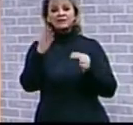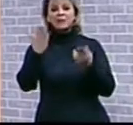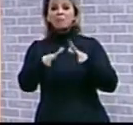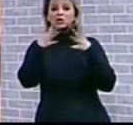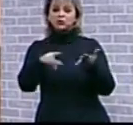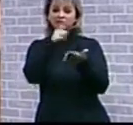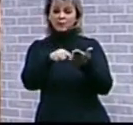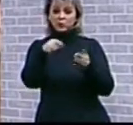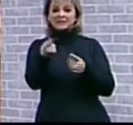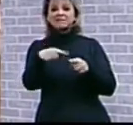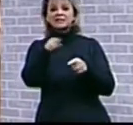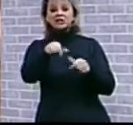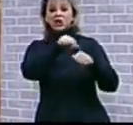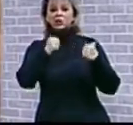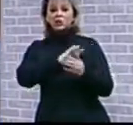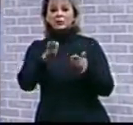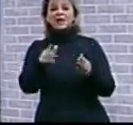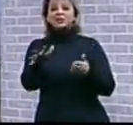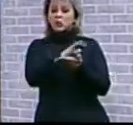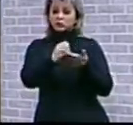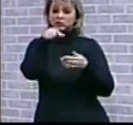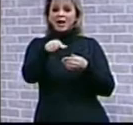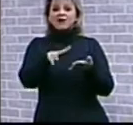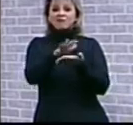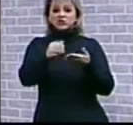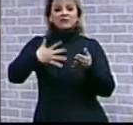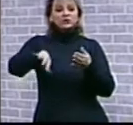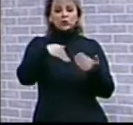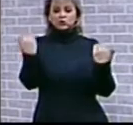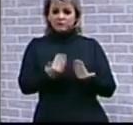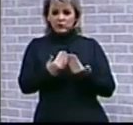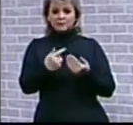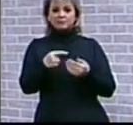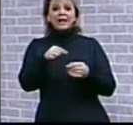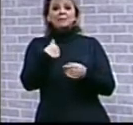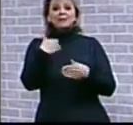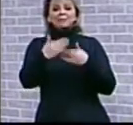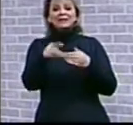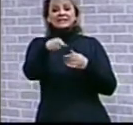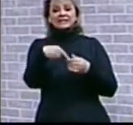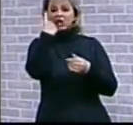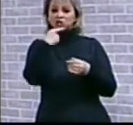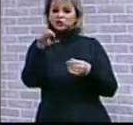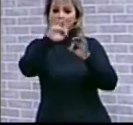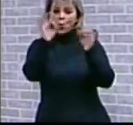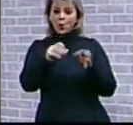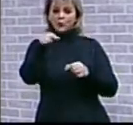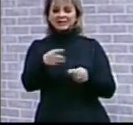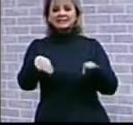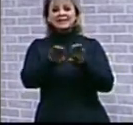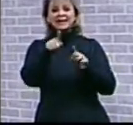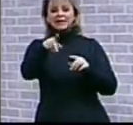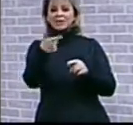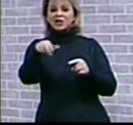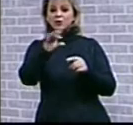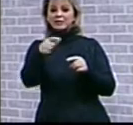большой вопрос. Ведь эта любовь не созидает, а выжигает все живое. Но мне близки более лиричные образы, а за такими